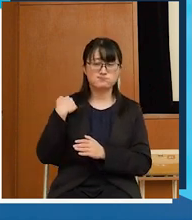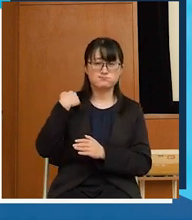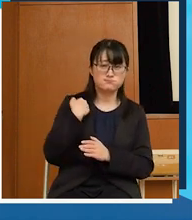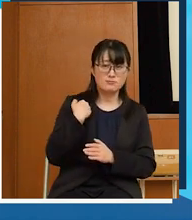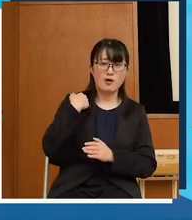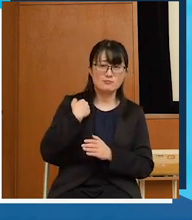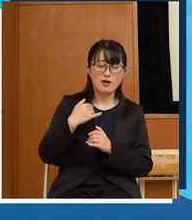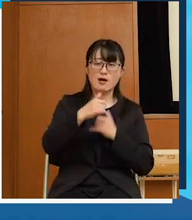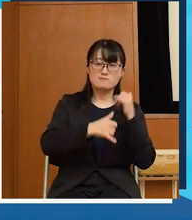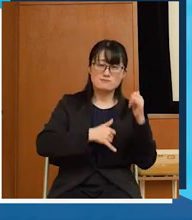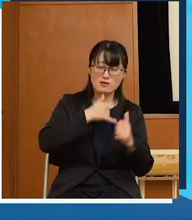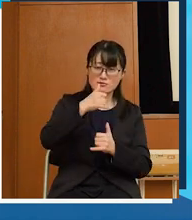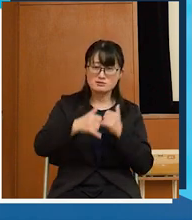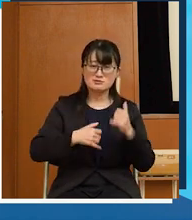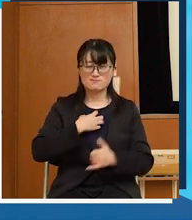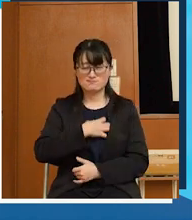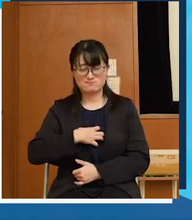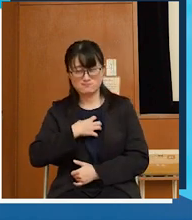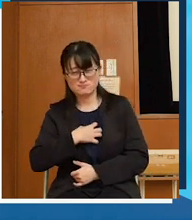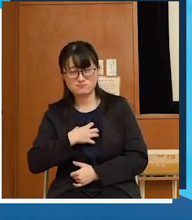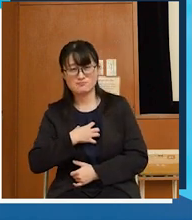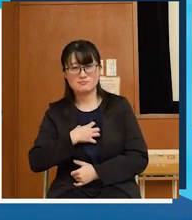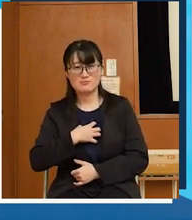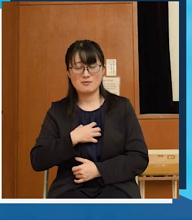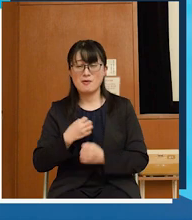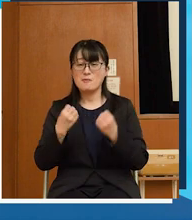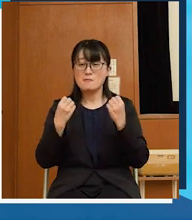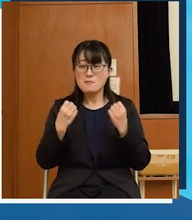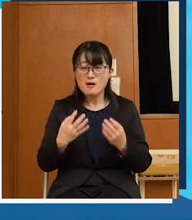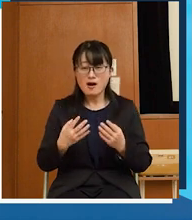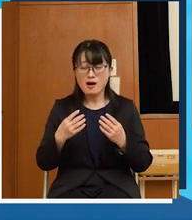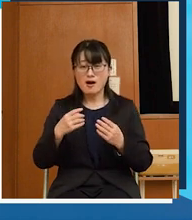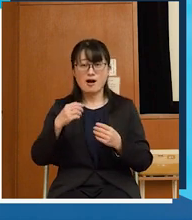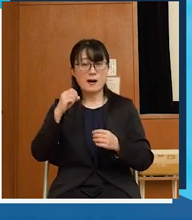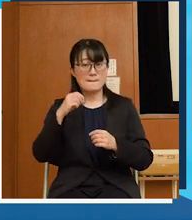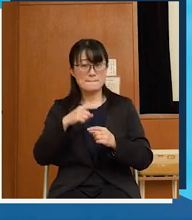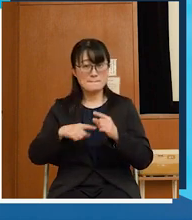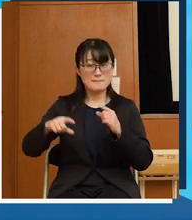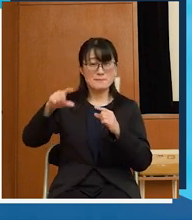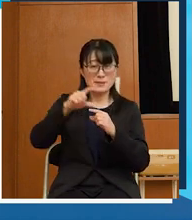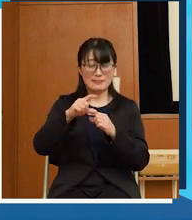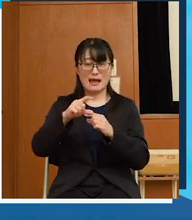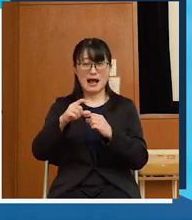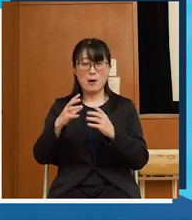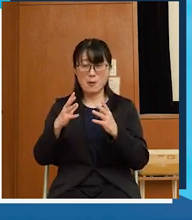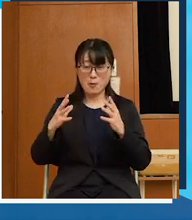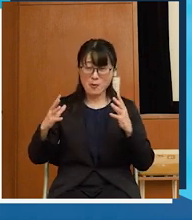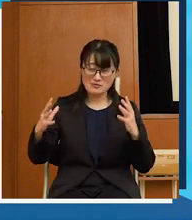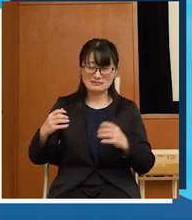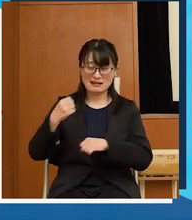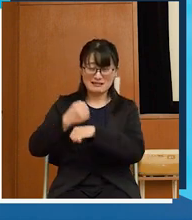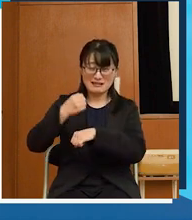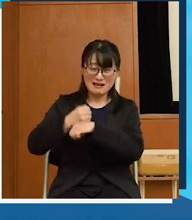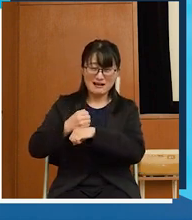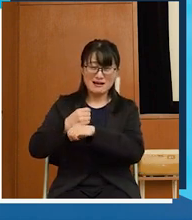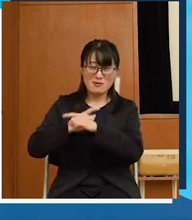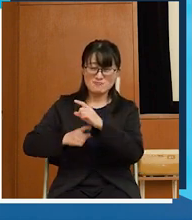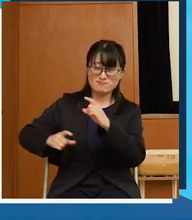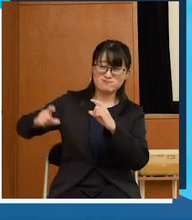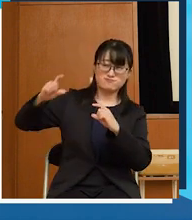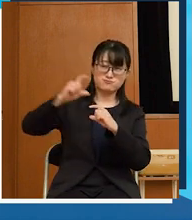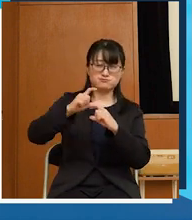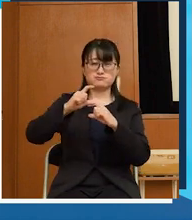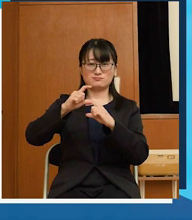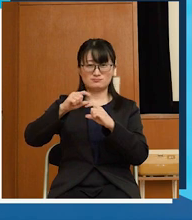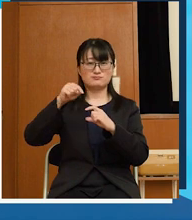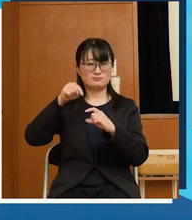苦難の歴史を大執行訴訟によってまたその大きな苦難を沖縄県民に付け加えとするという